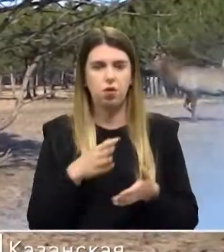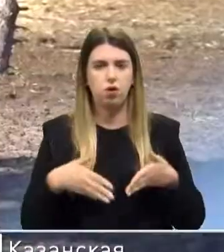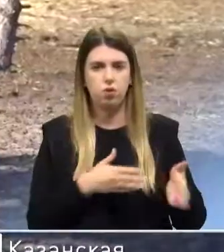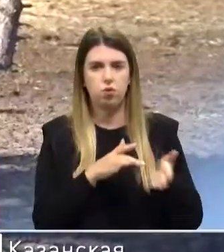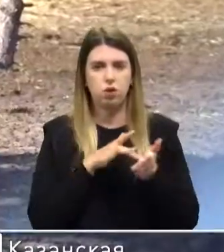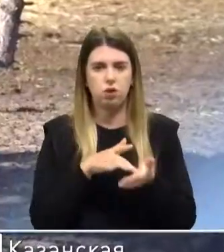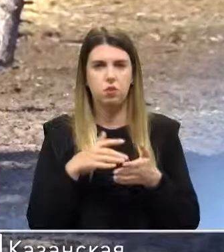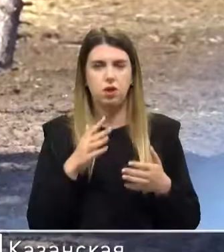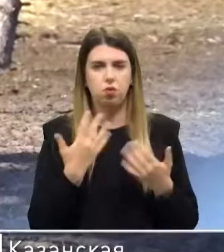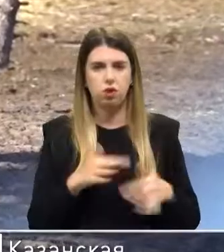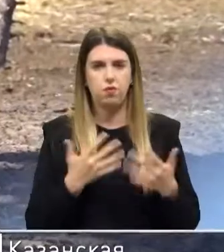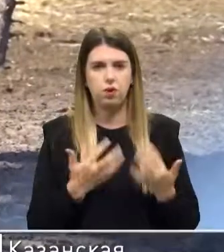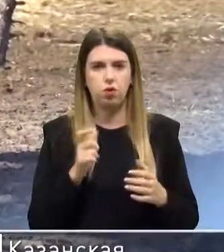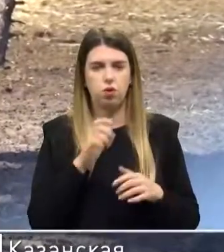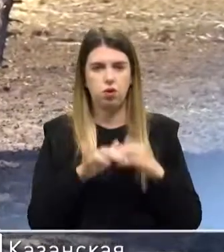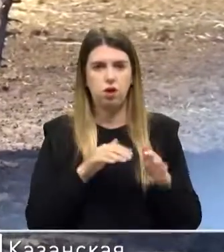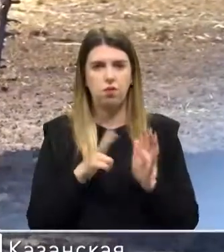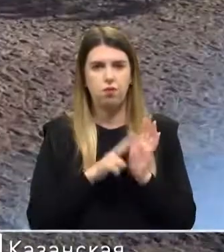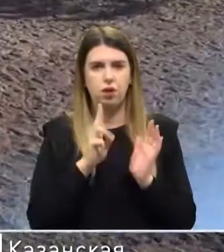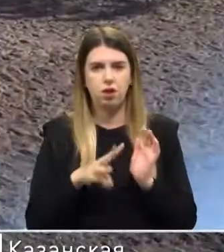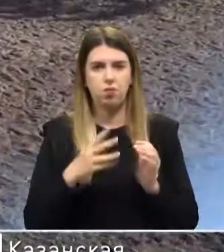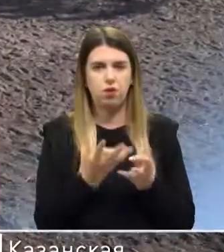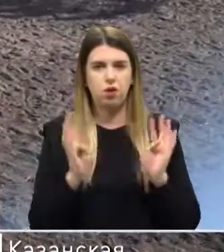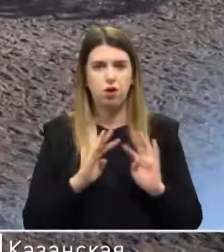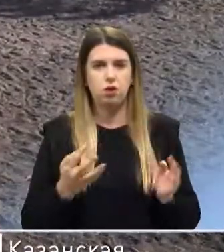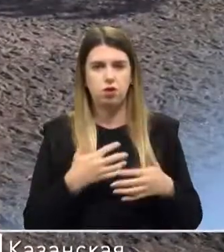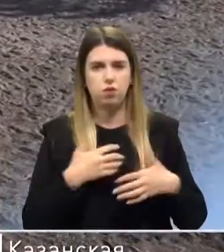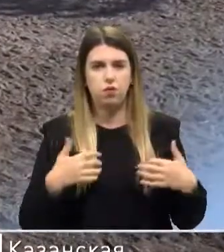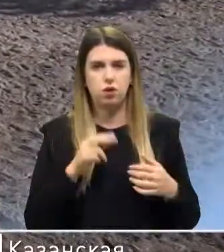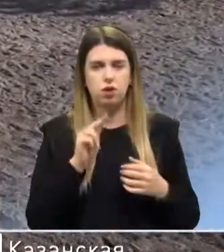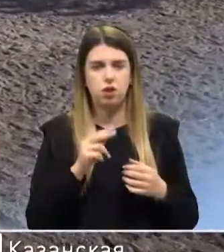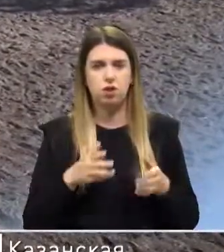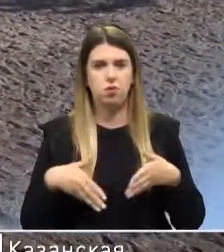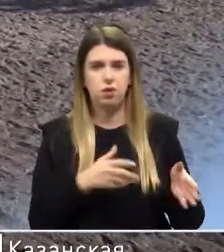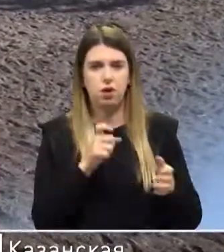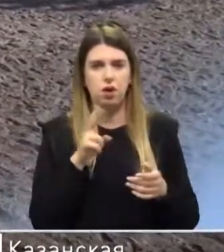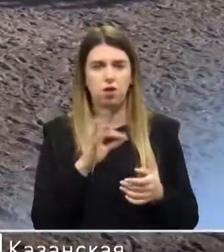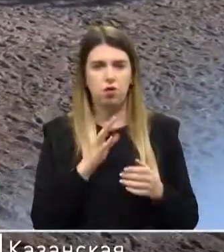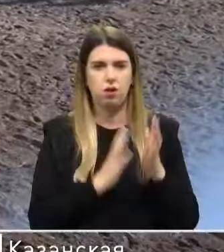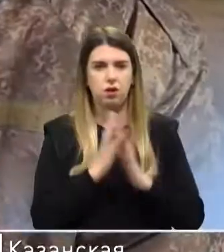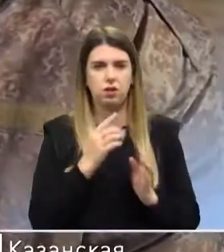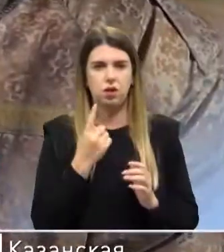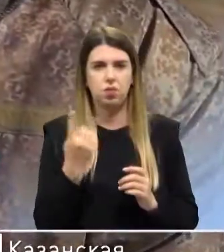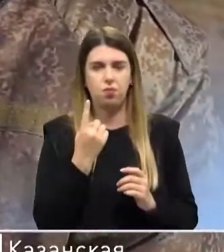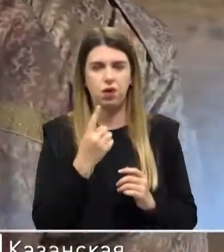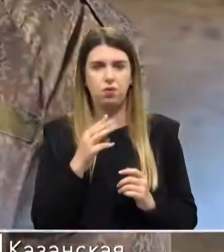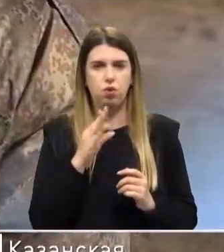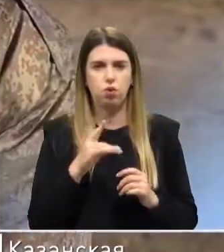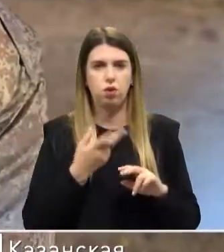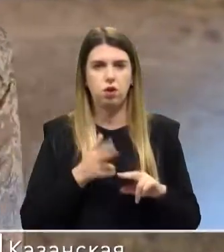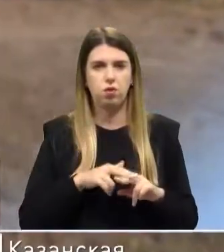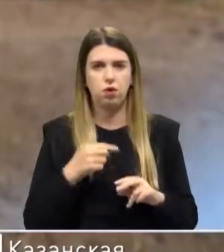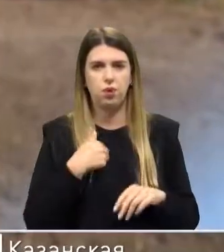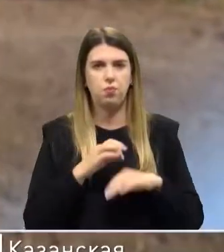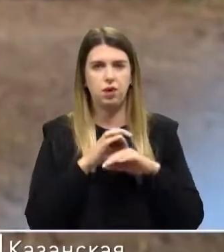туризме, но уже востребованное. 8-километровые вольеры с животными – часть маршрута экотропы «Лес-1». Первый тур, который мы